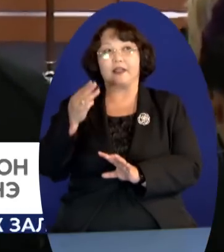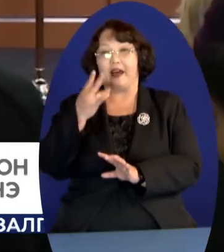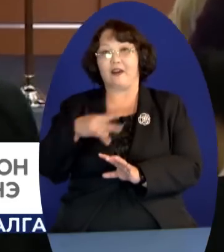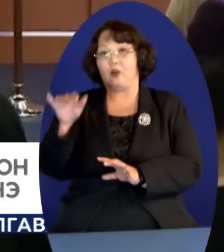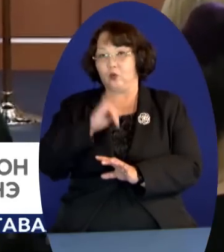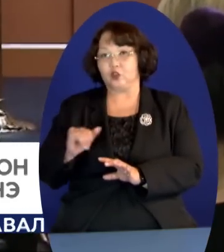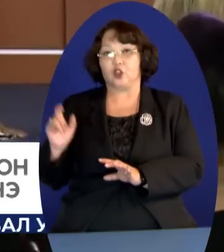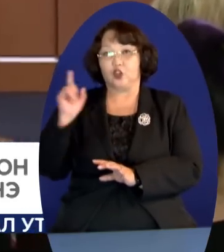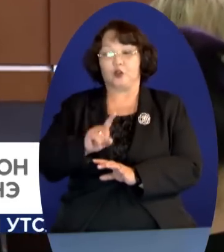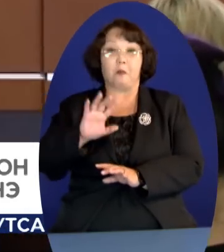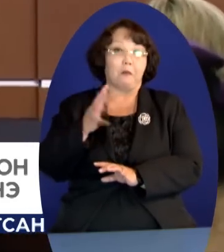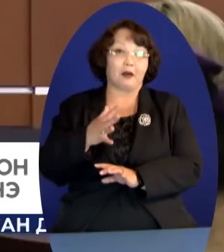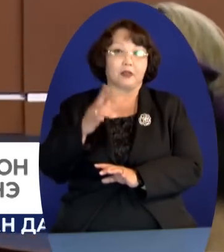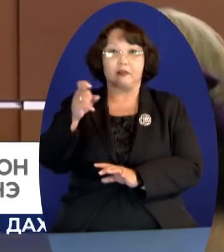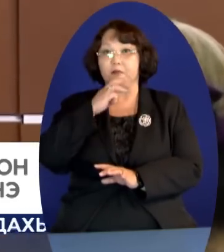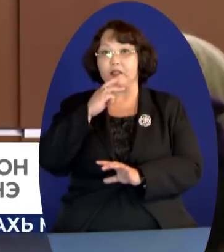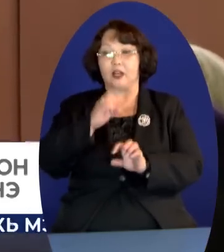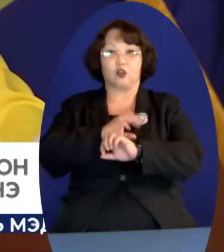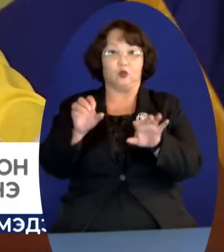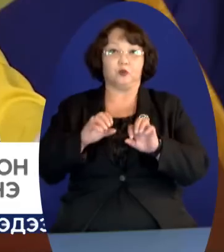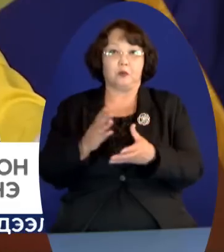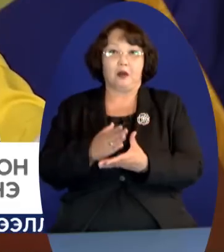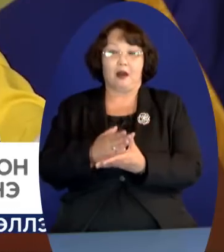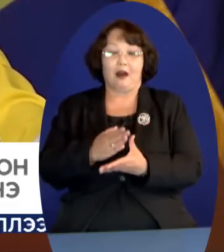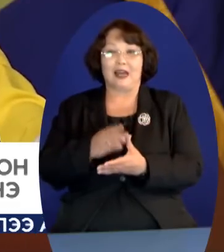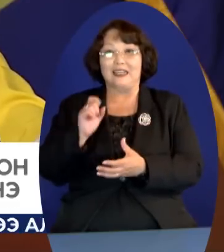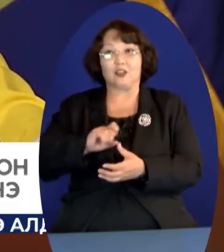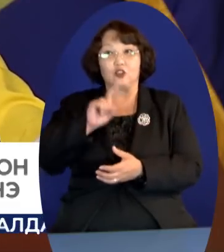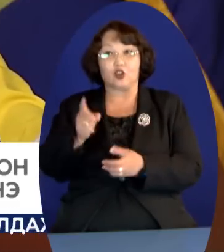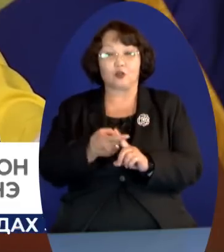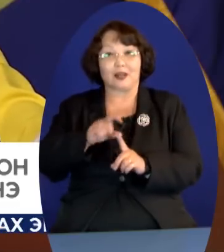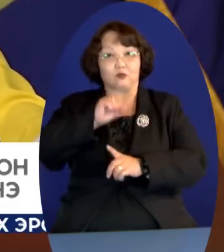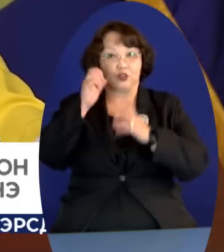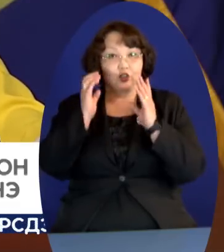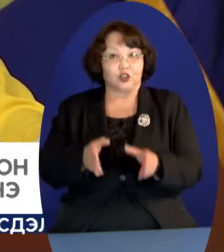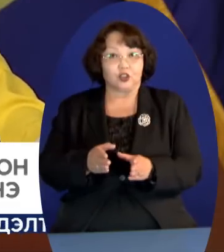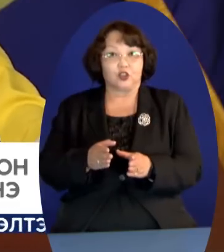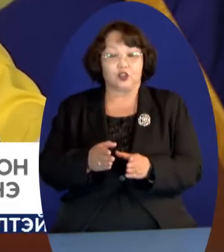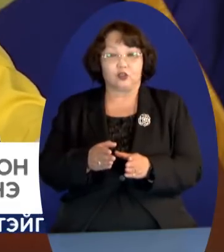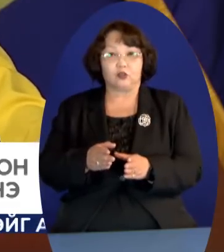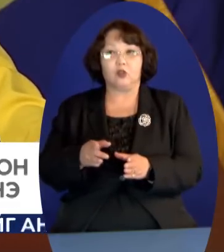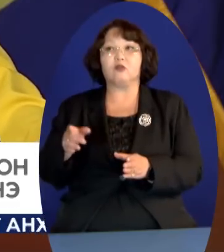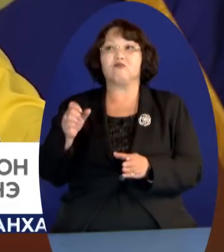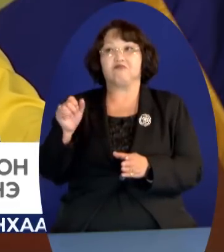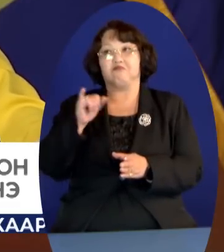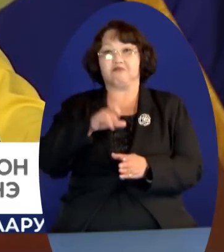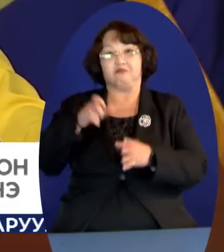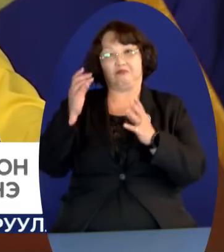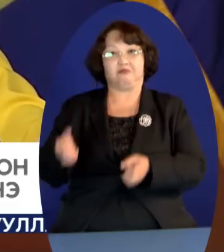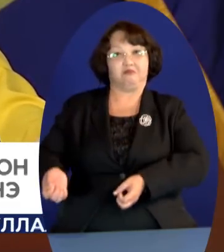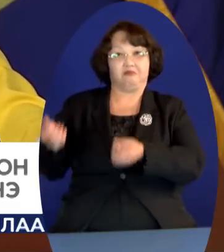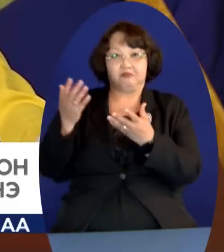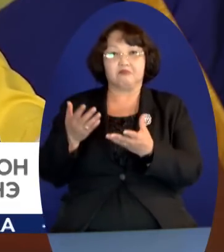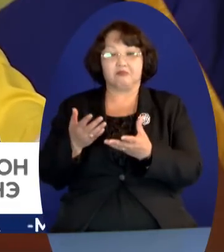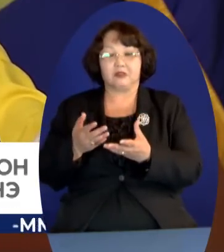айлчилж магадгүй талаар хэвлэлүүдээр шуугиж байгаамаа. За Тайван руу айлчлах хэсэг шийдвэрийг зөвхөн Пелоси өөрө гаргана. Одоогоор айлчлалтай